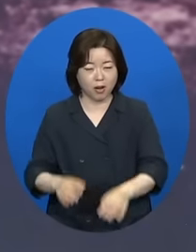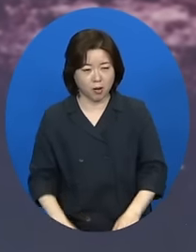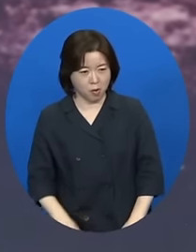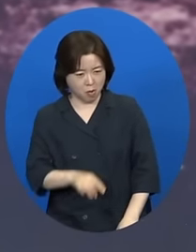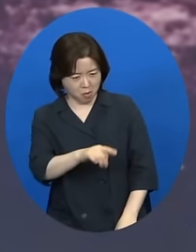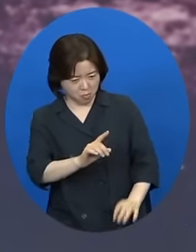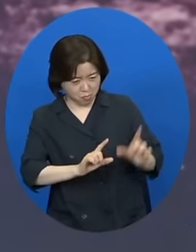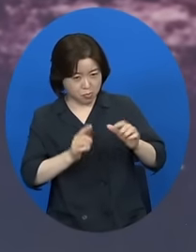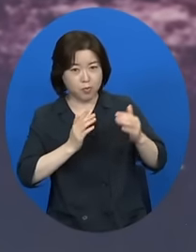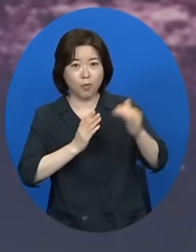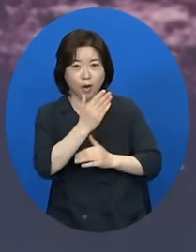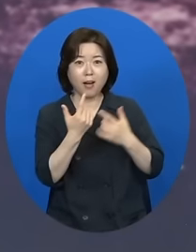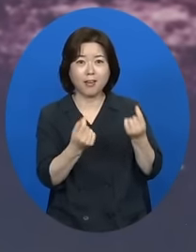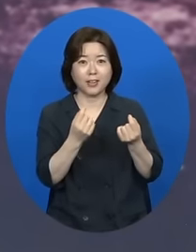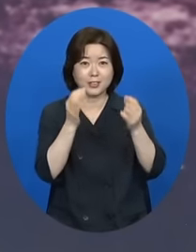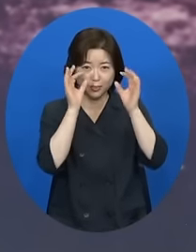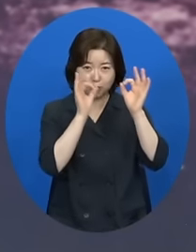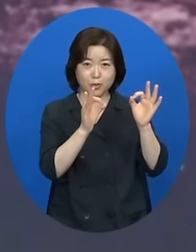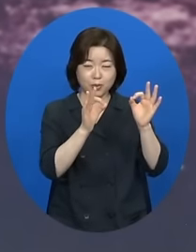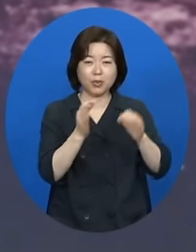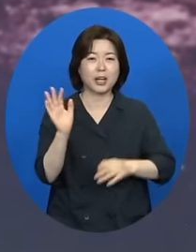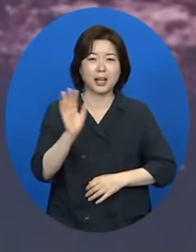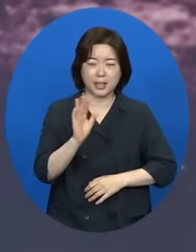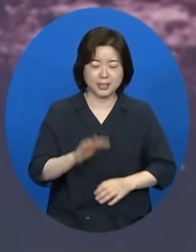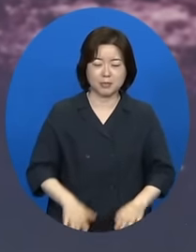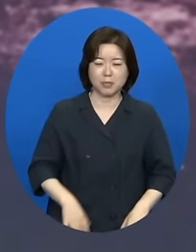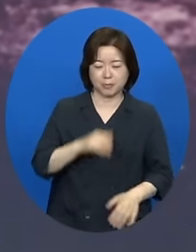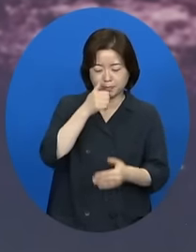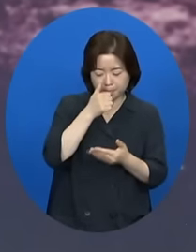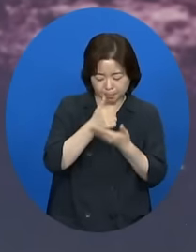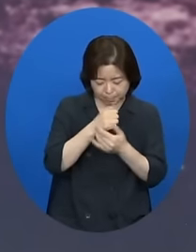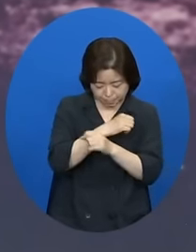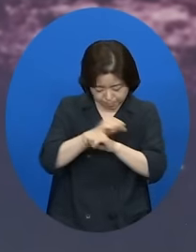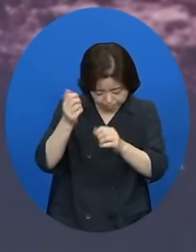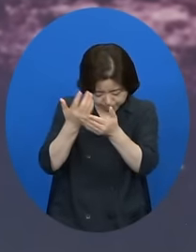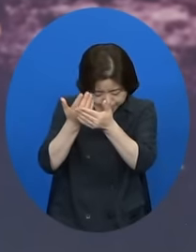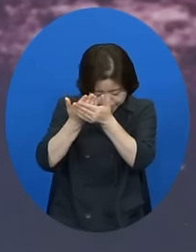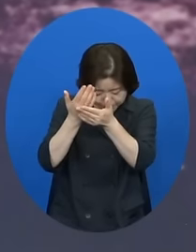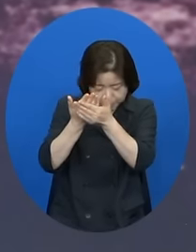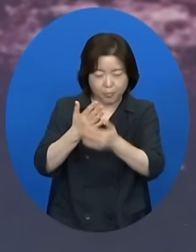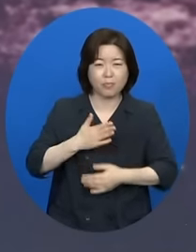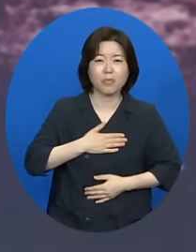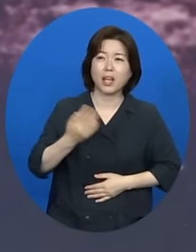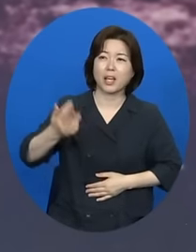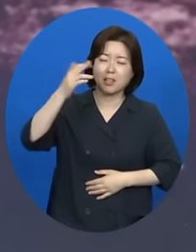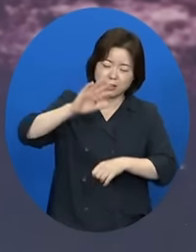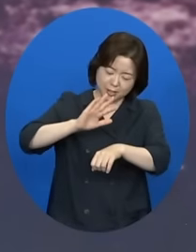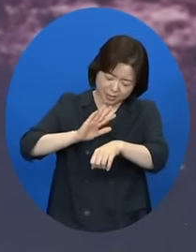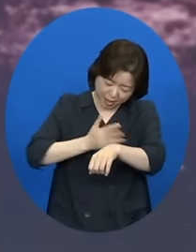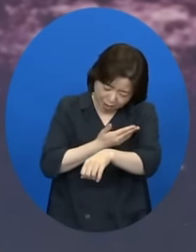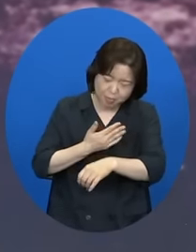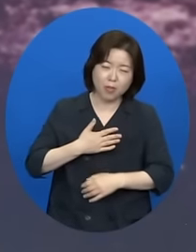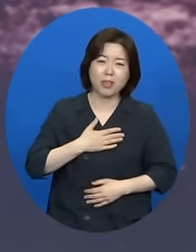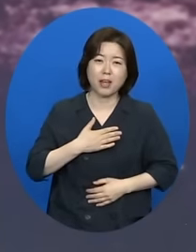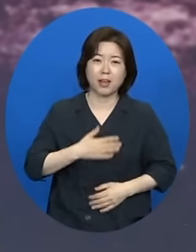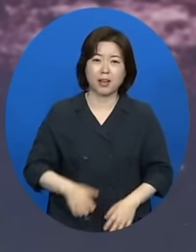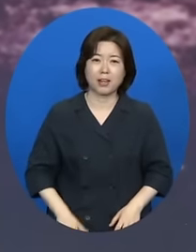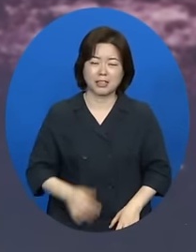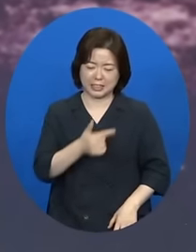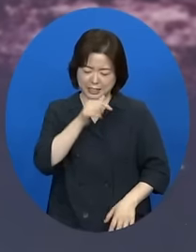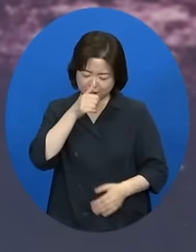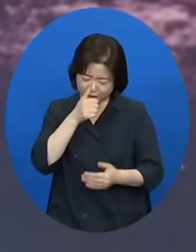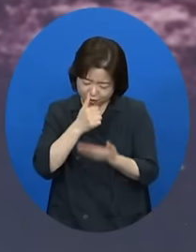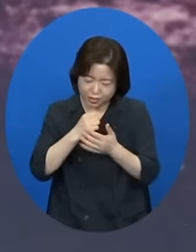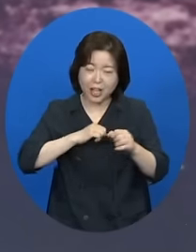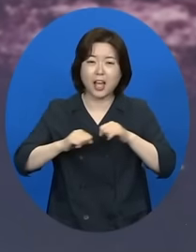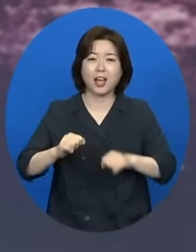싶지만 그러나 그의 사죄하는 마음. 내가 이렇게 형님께 잘못했습니다. 내가 정말 큰 죄를